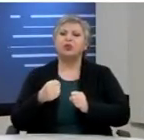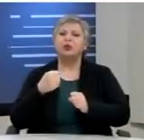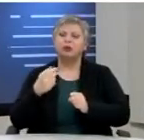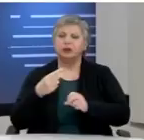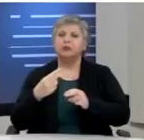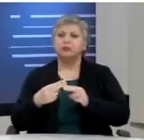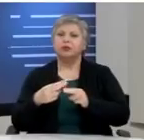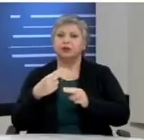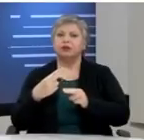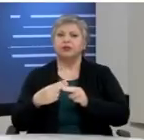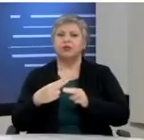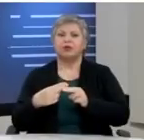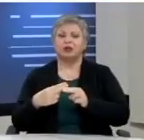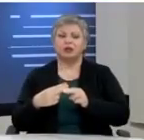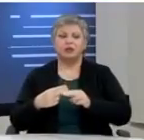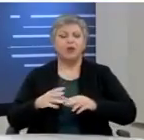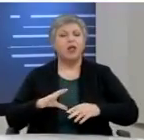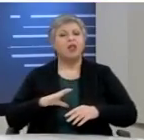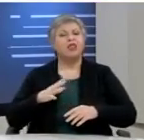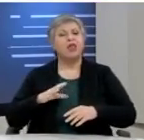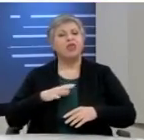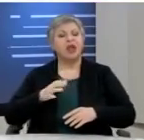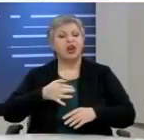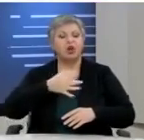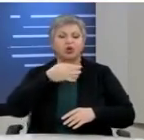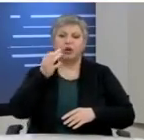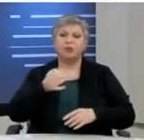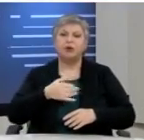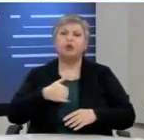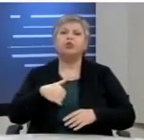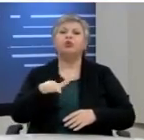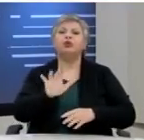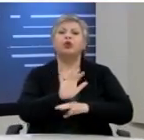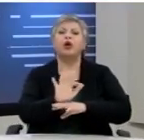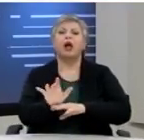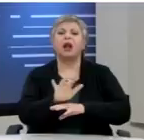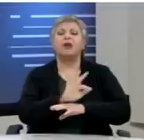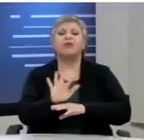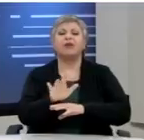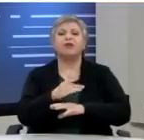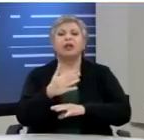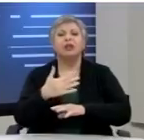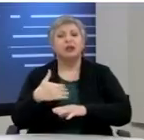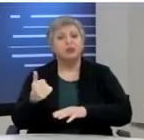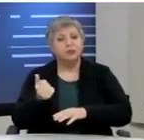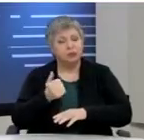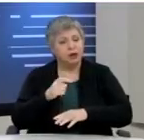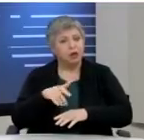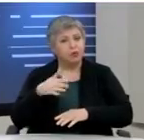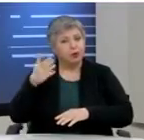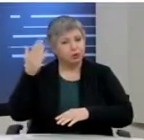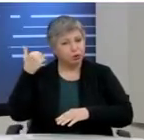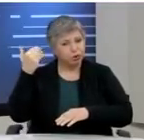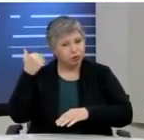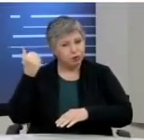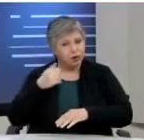Δεν θέλω να αναφερθώ ούτε στο σλαβομακεδονικό αλφαβητάρι που μοίραζαν οι κομμουνιστές της Ντασκένδη στα